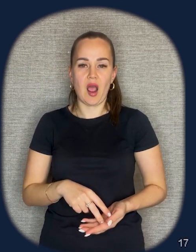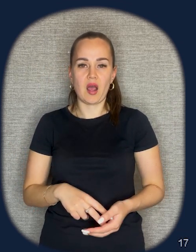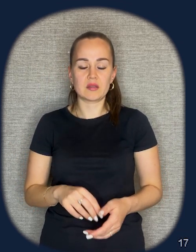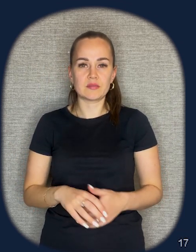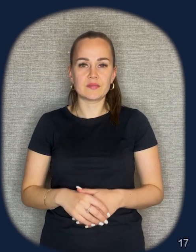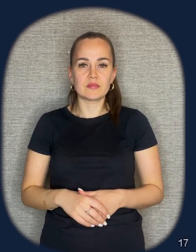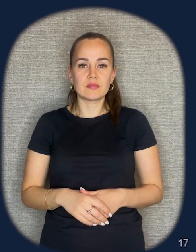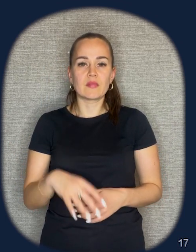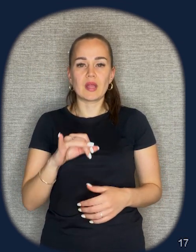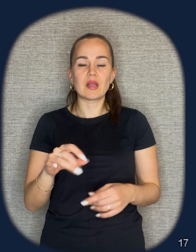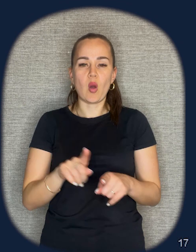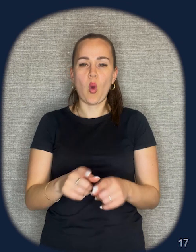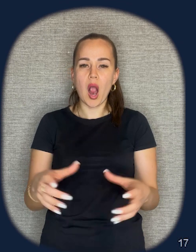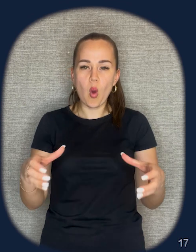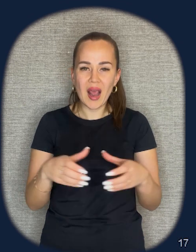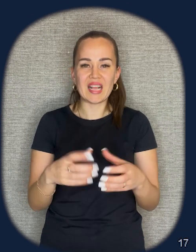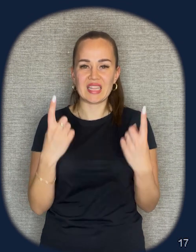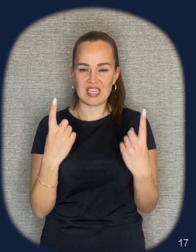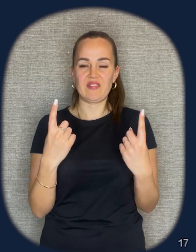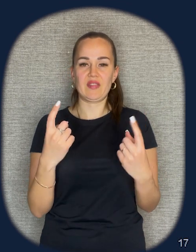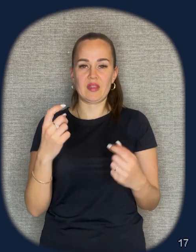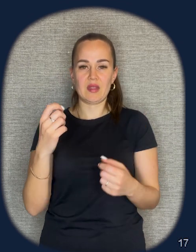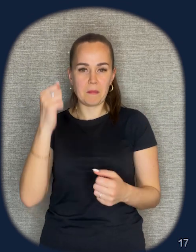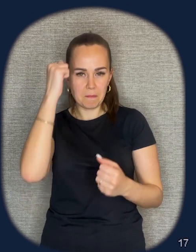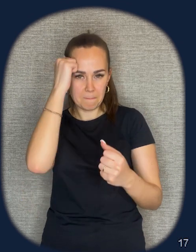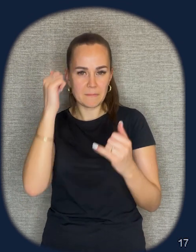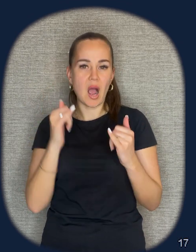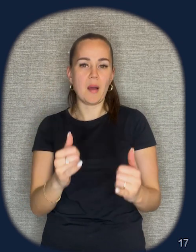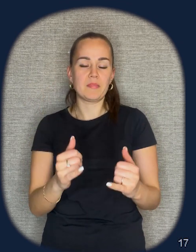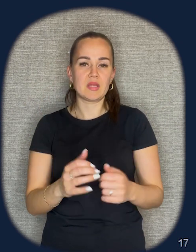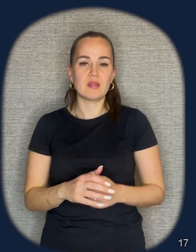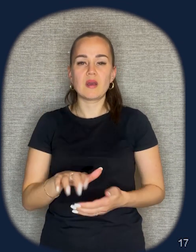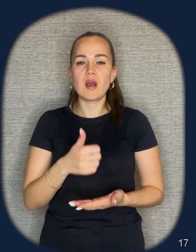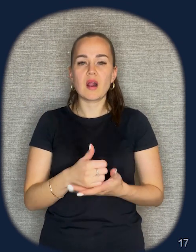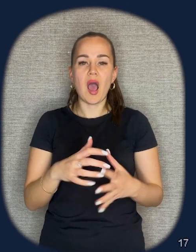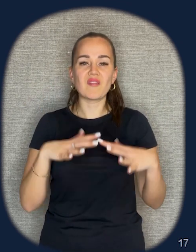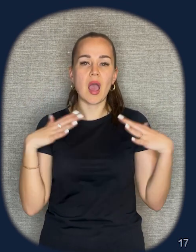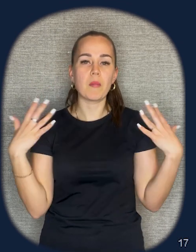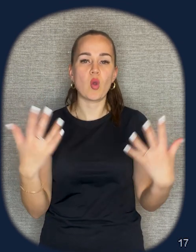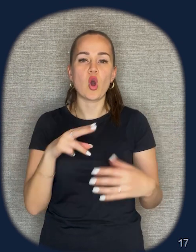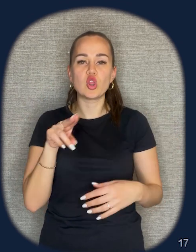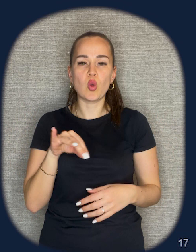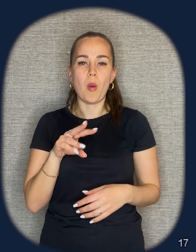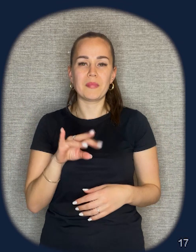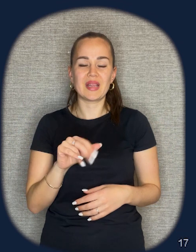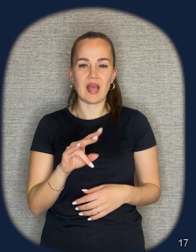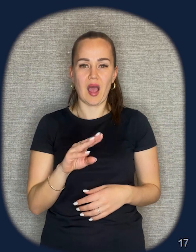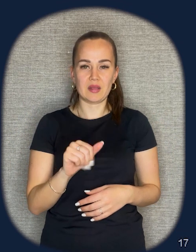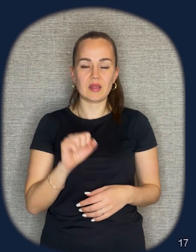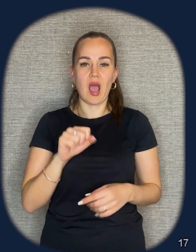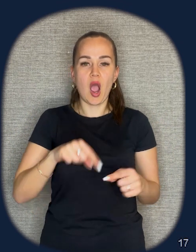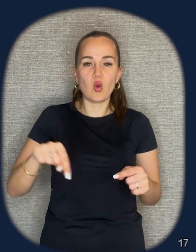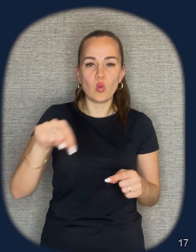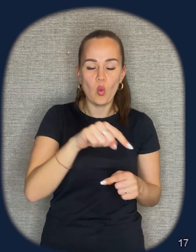задумал серию памятников памятных точек боёв за Ленинград такой в полной смысле пространственный коллективный памятник боях